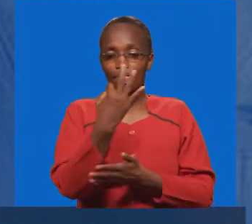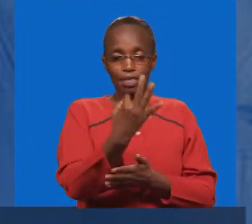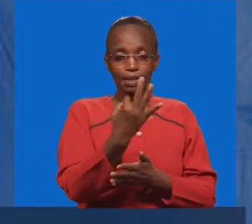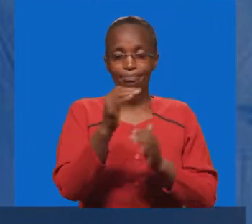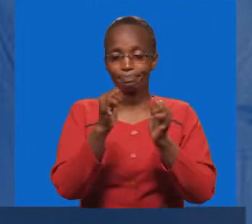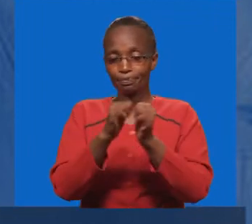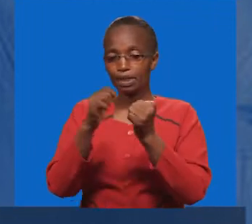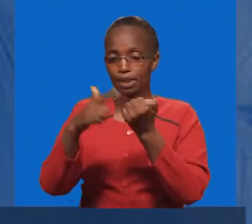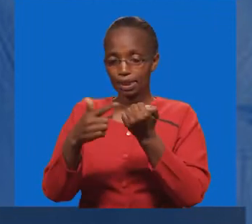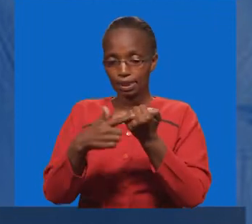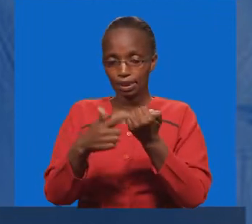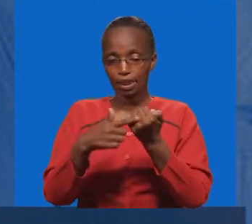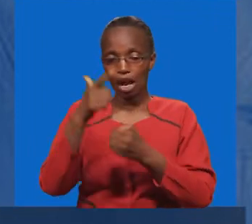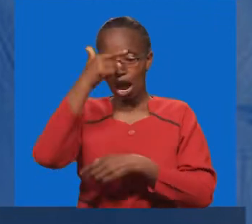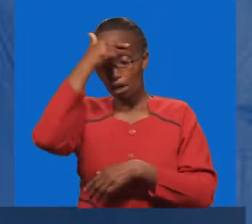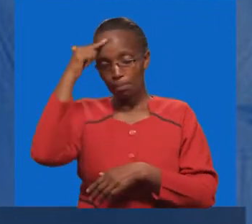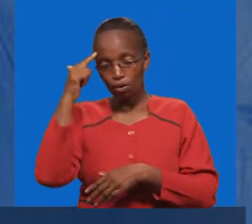16, ambao unasema